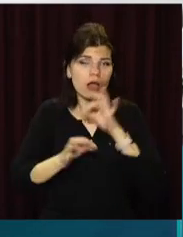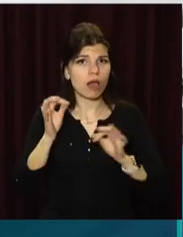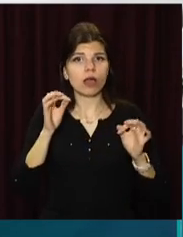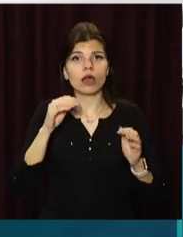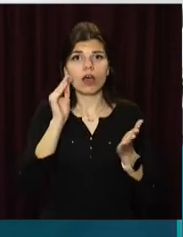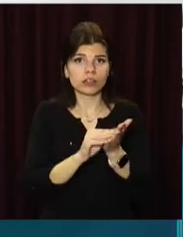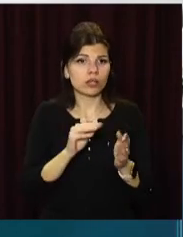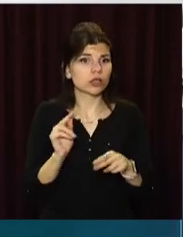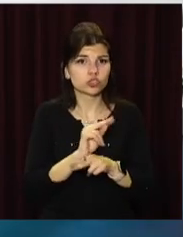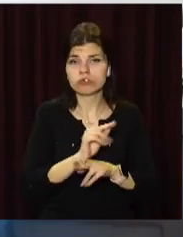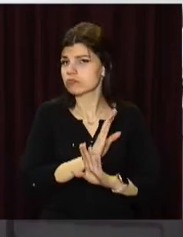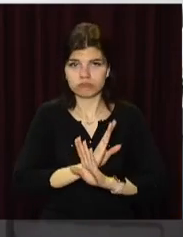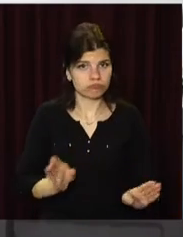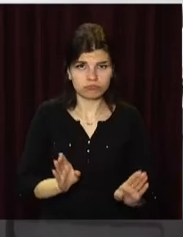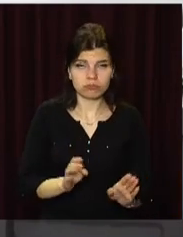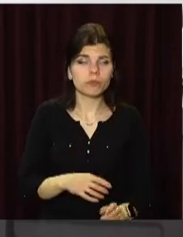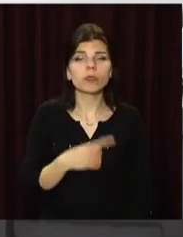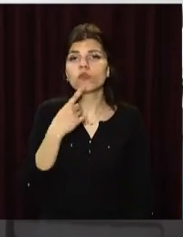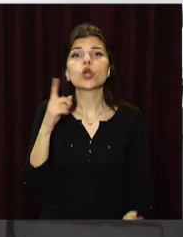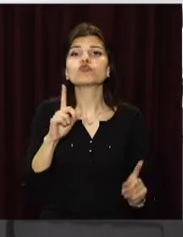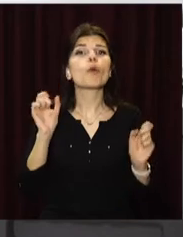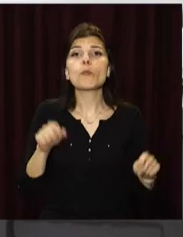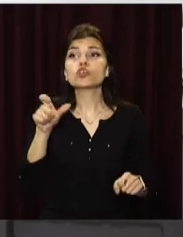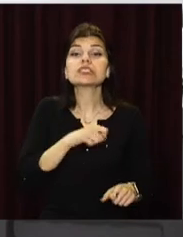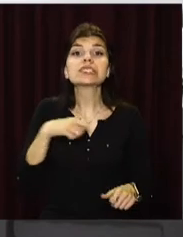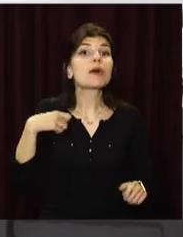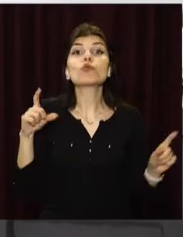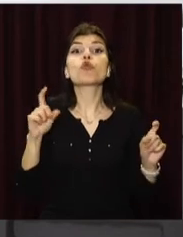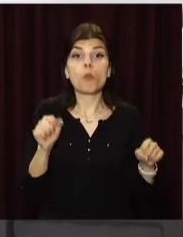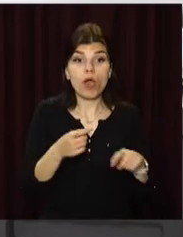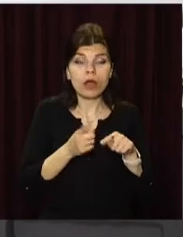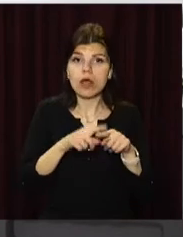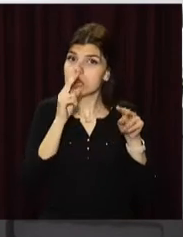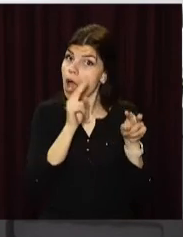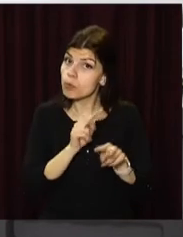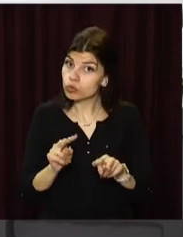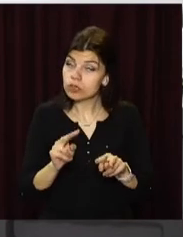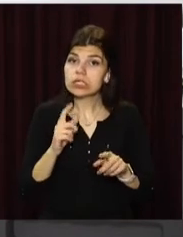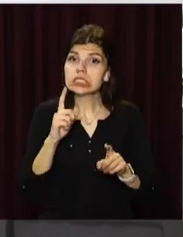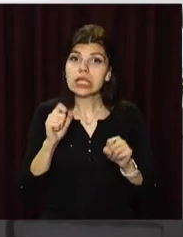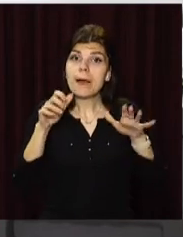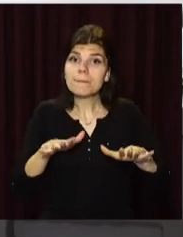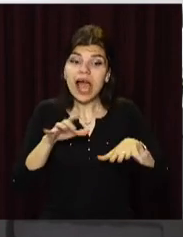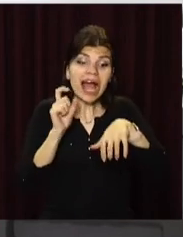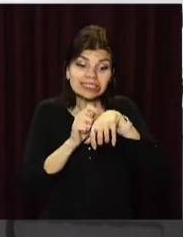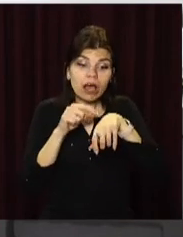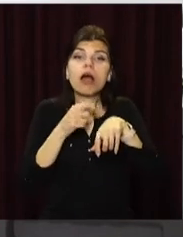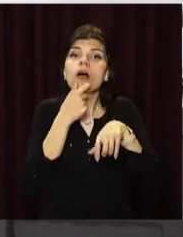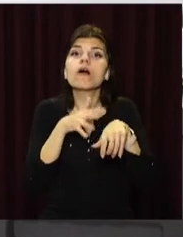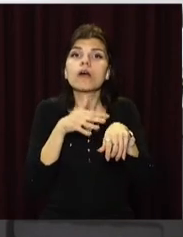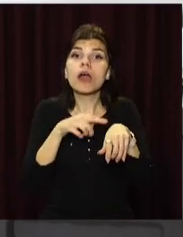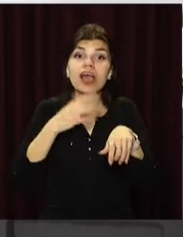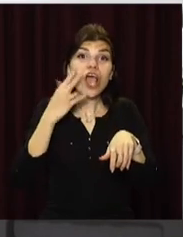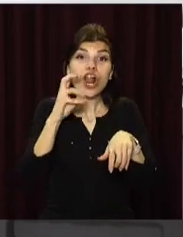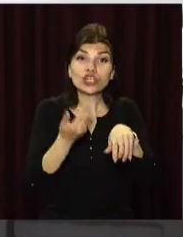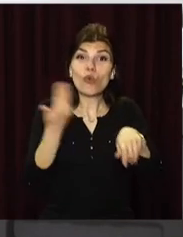себе назначить это лечение не может. Максимально, что может сделать самостоятельно пациент, это наблюдать за местом укуса после того, как